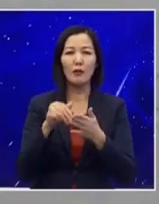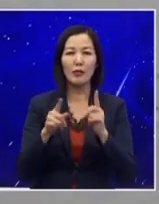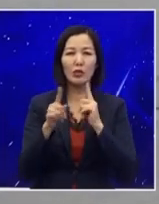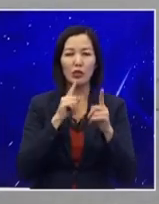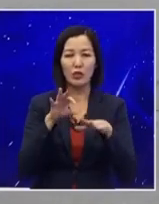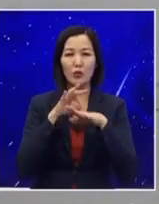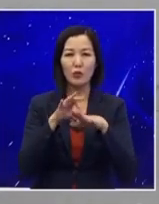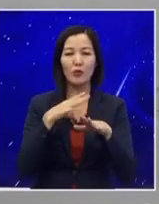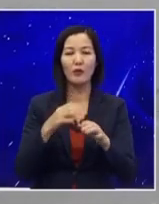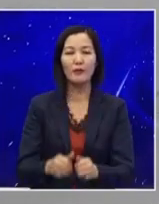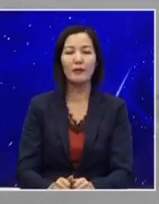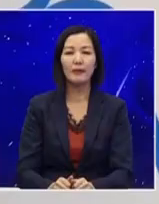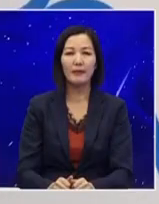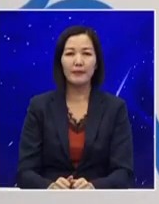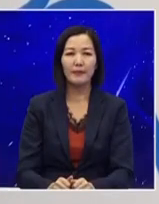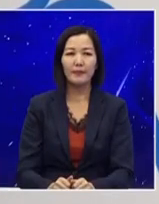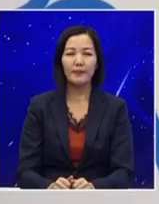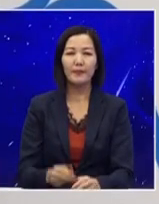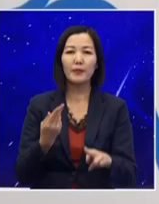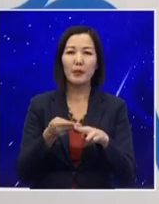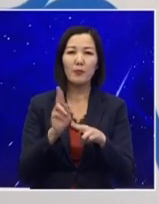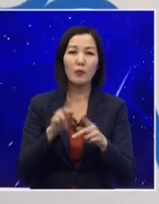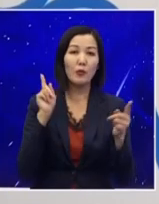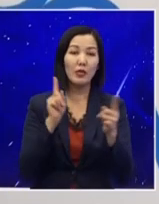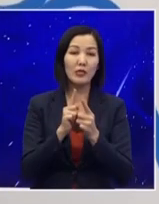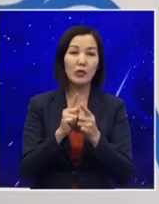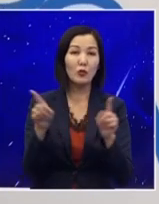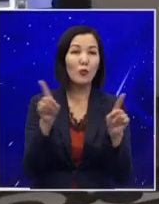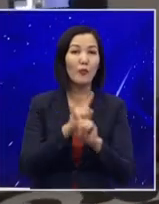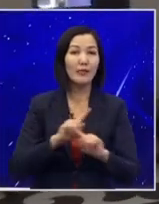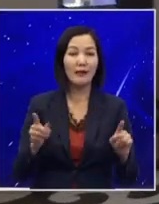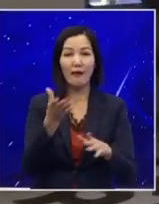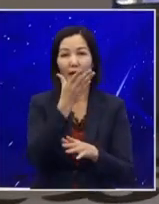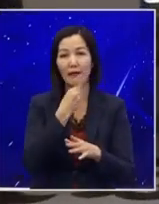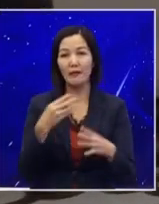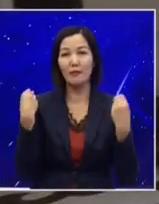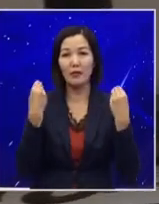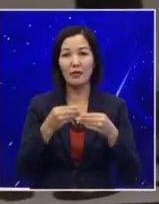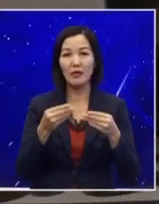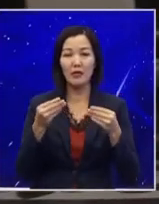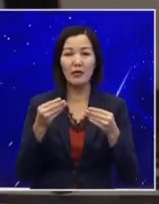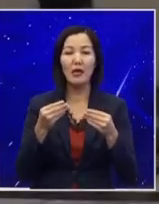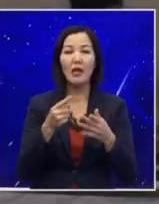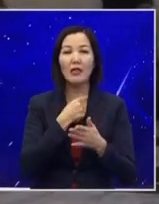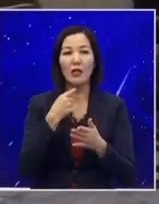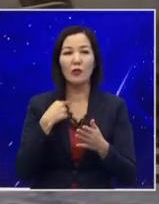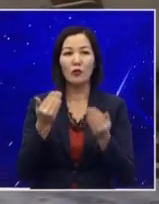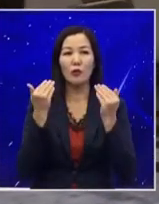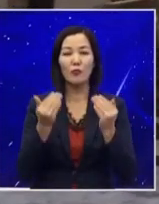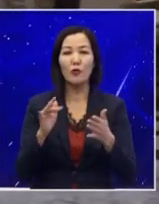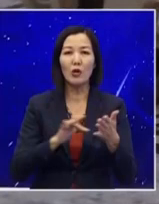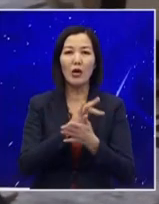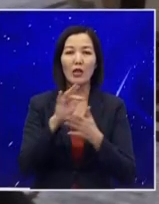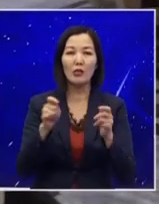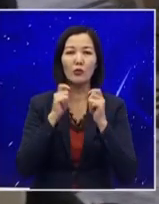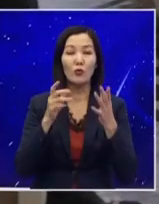сарайда өтті. Бұл бас қосу бұрынғыдан өзгерек. Сәнді киім, сәнді әшекейлерін тағынған талдықорғандықтар бүгін қаланың